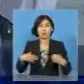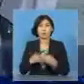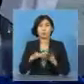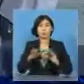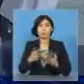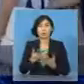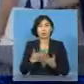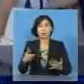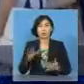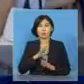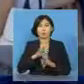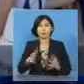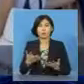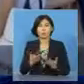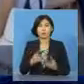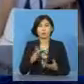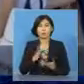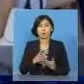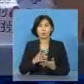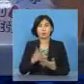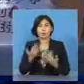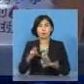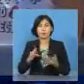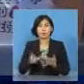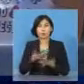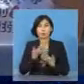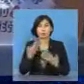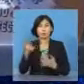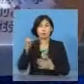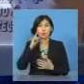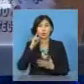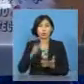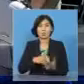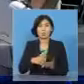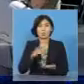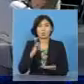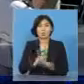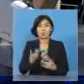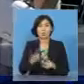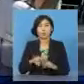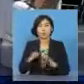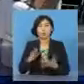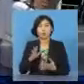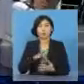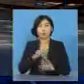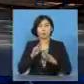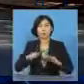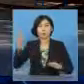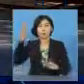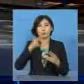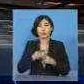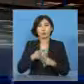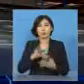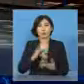жайы әркелкі, бала саны әртүрлі, интернет желісі тартылмаған, ұялы телефон жетіспейтіндер де бар. Осы жағдайлар оқушының білім алуына